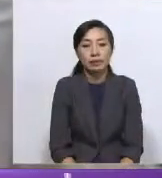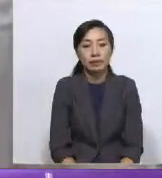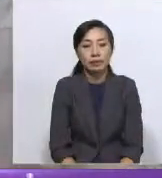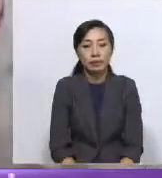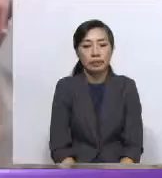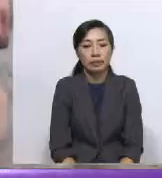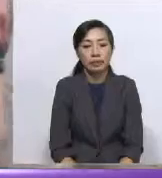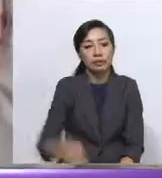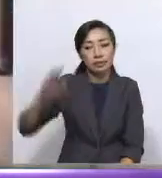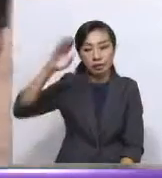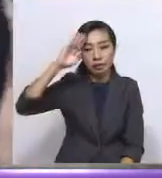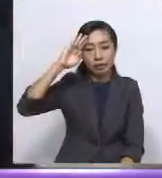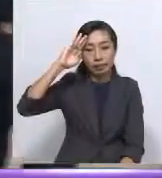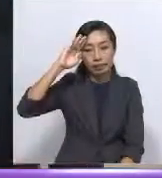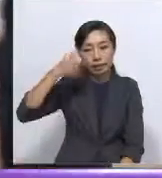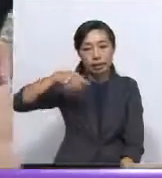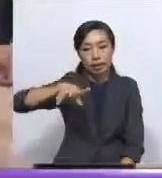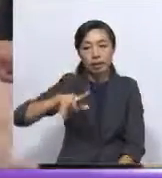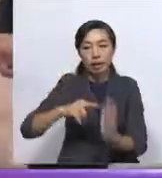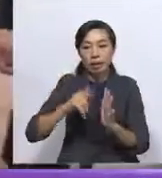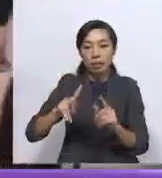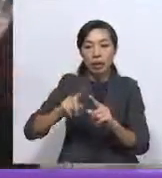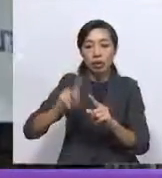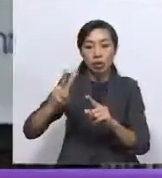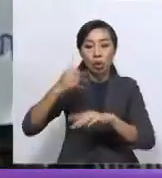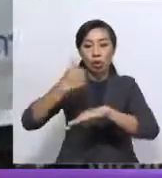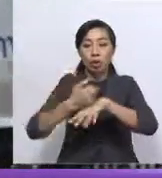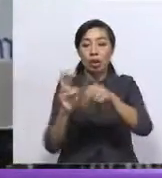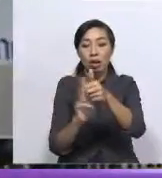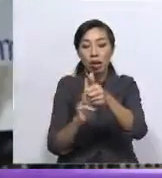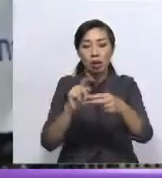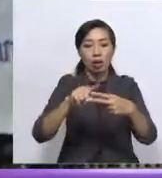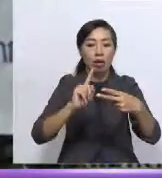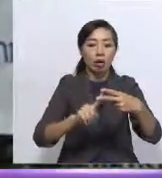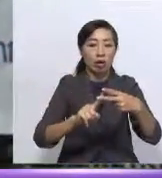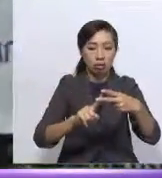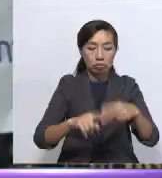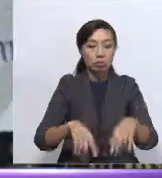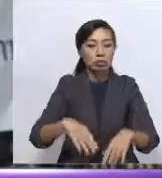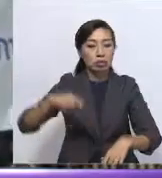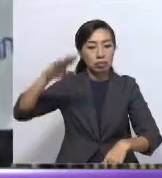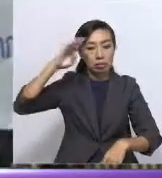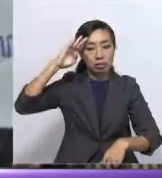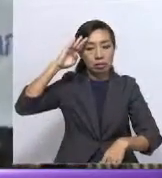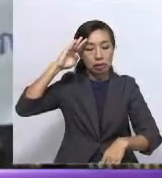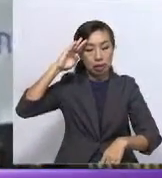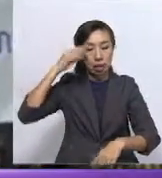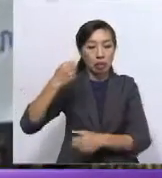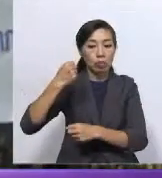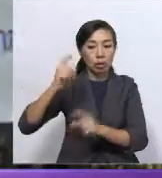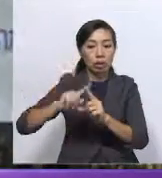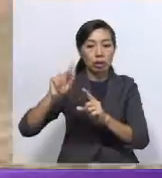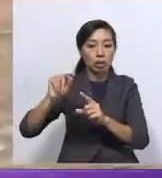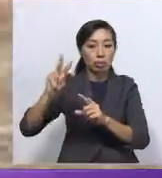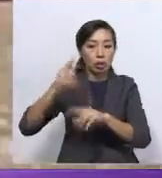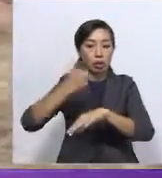พลตรีธัญญาเกียรติสารรองแม่ทัพภาคที่2พร้อมทั้งพันเอกพิชิตวันทารองผู้บัญชาการมณฑลทหารบกที่